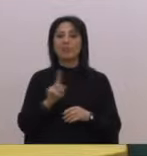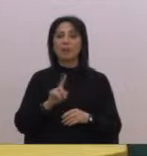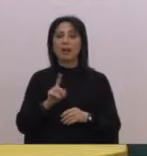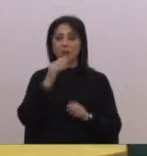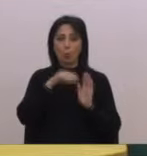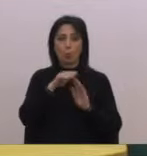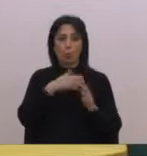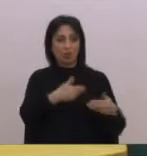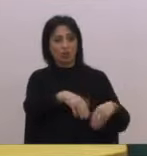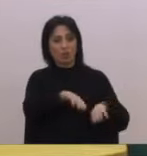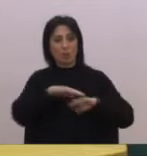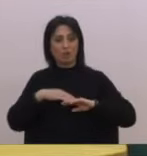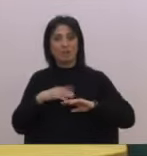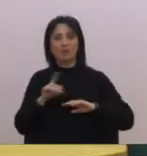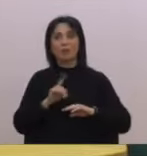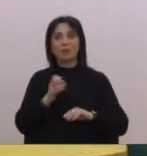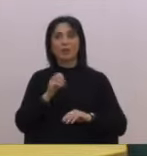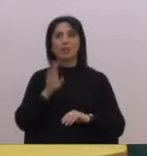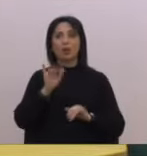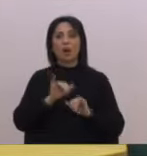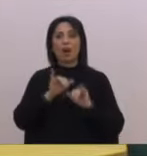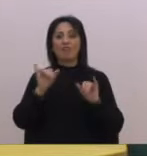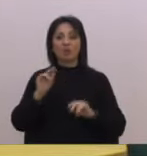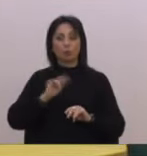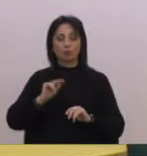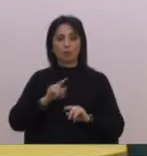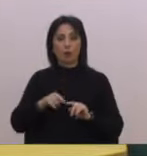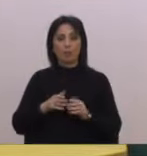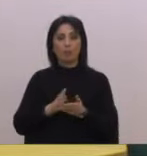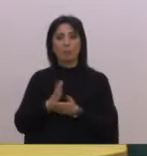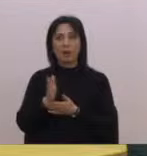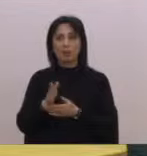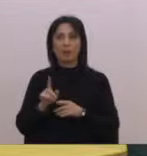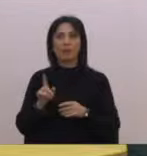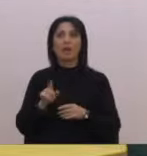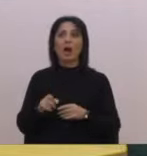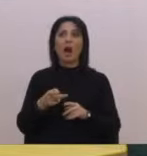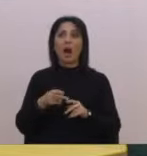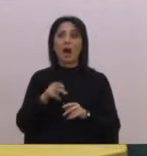უკეთეს შემოგთავაზებს, რომ კიდევ გავზარდოთ მუშაობა ამ მიმართულებით, ან